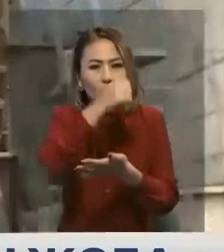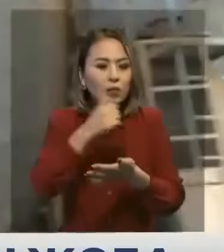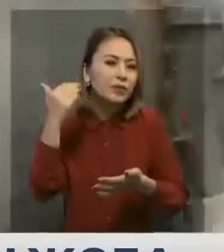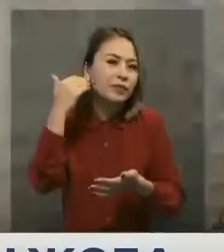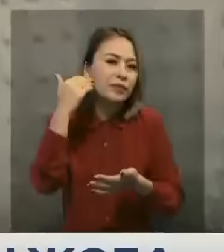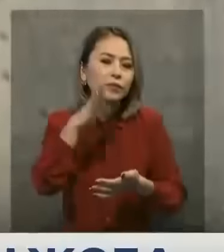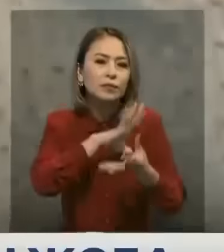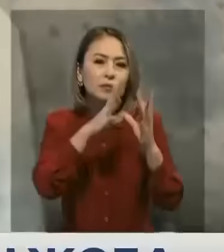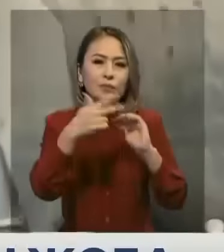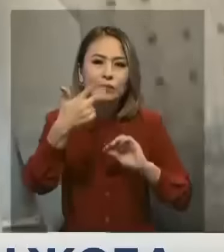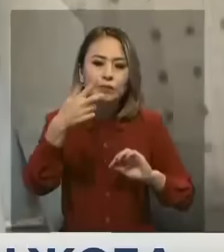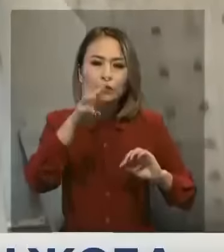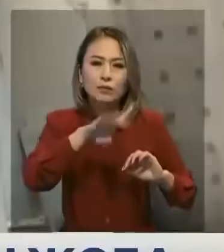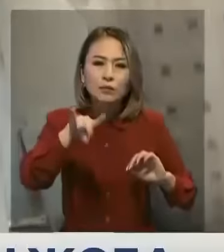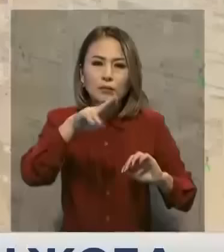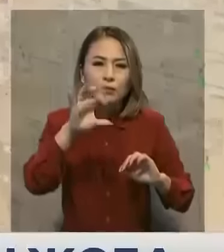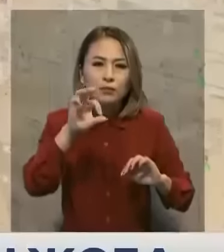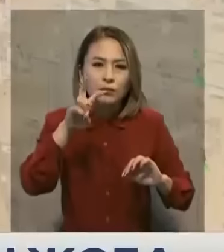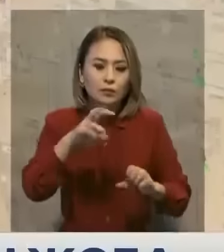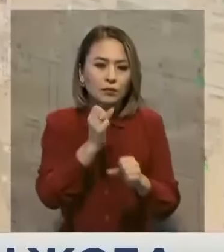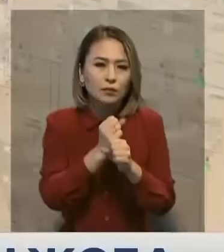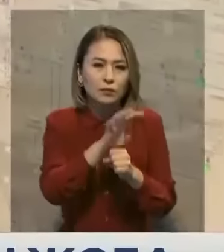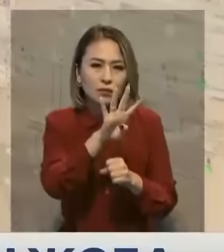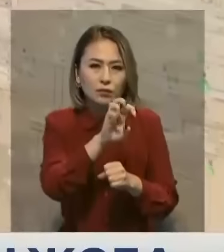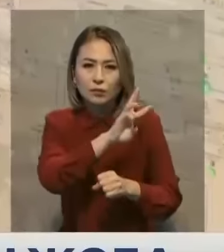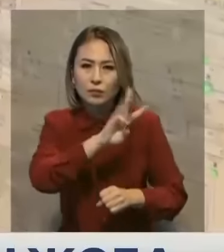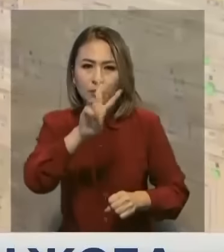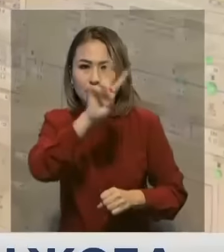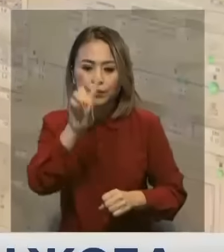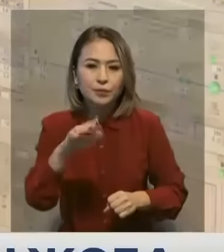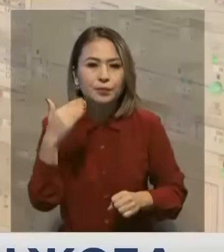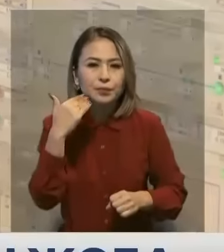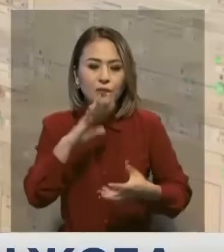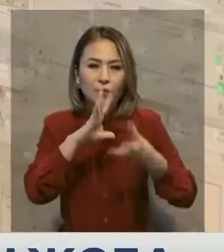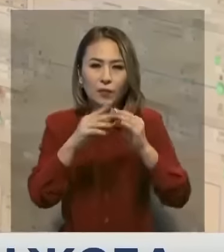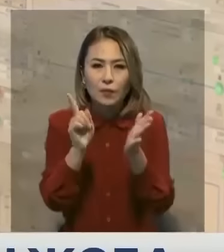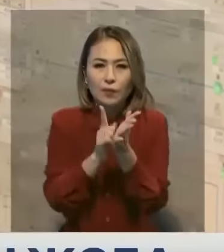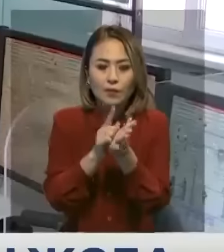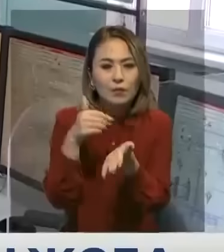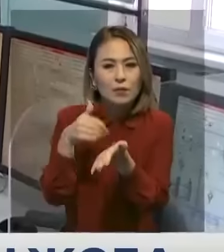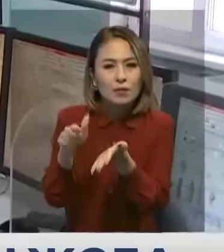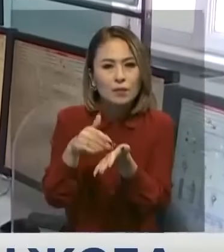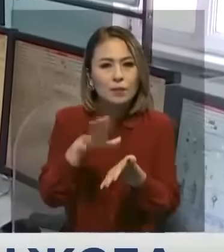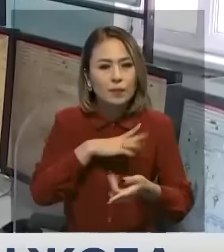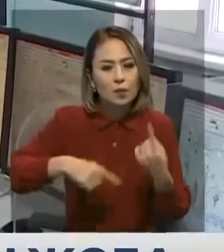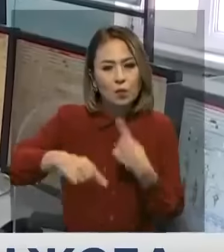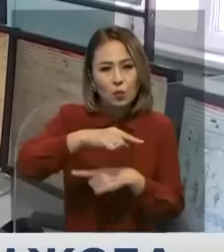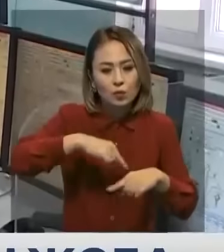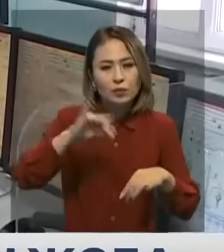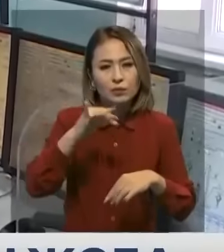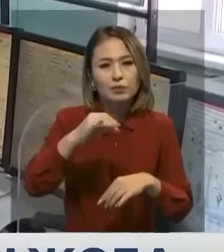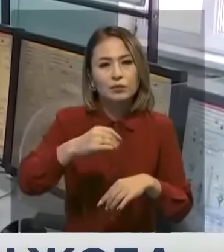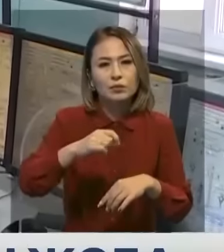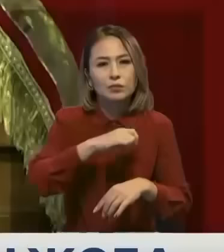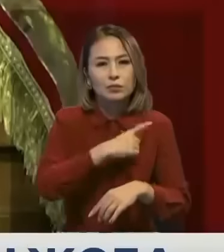бюджетіне 30 миллиард сом түспей отыр. Бұл 400 миллион доллардан асады. Салықтан жалтаруға кәсіпкерлермен қатар шенеуніктер